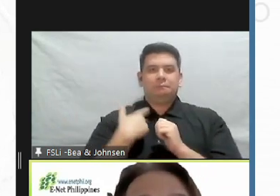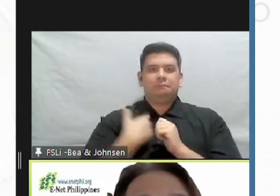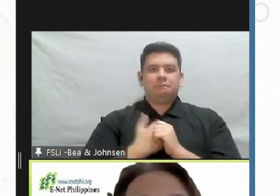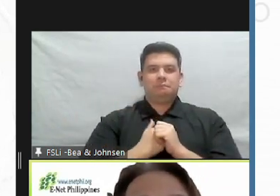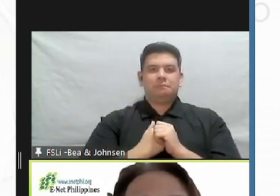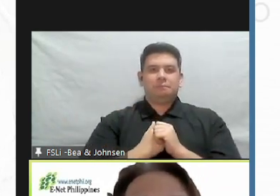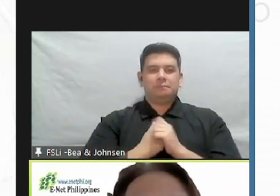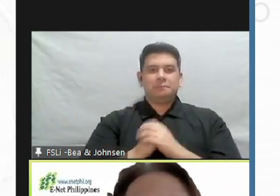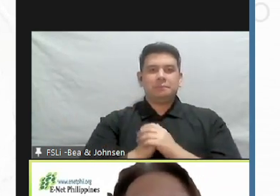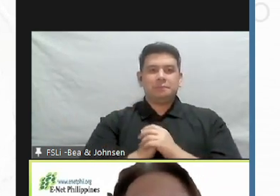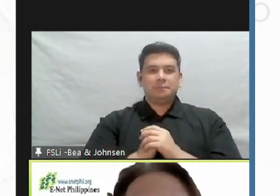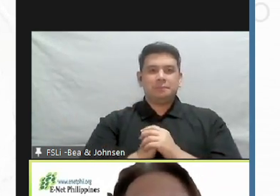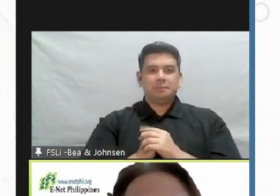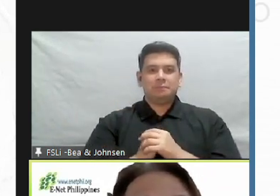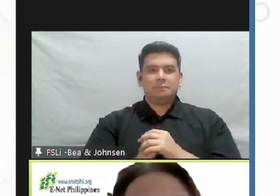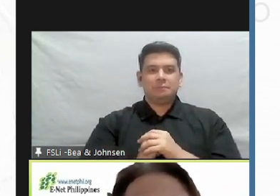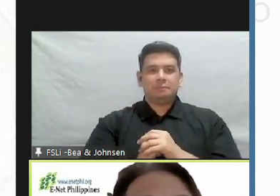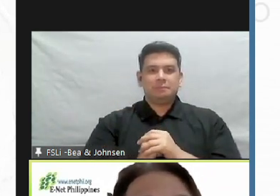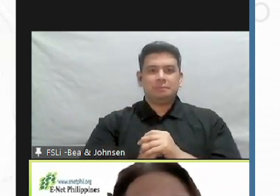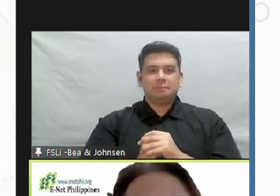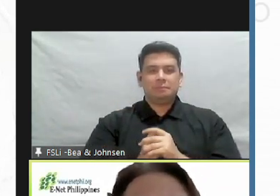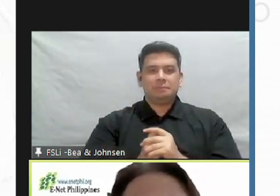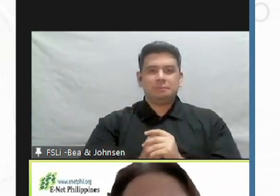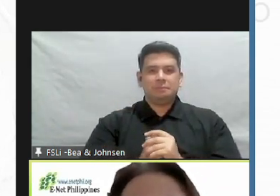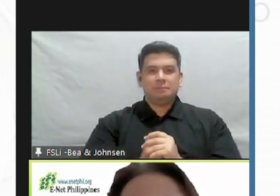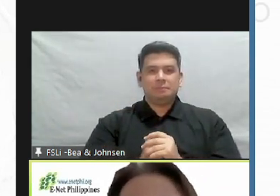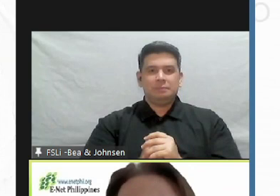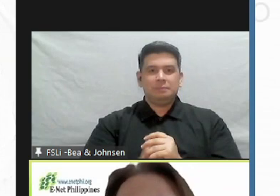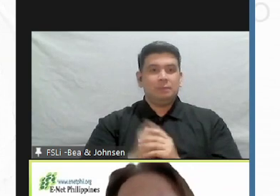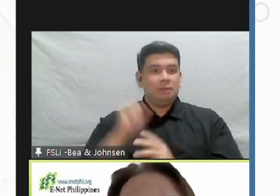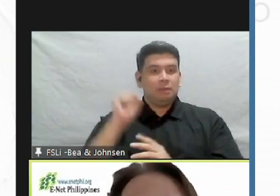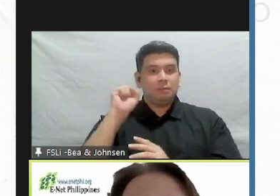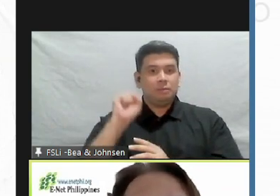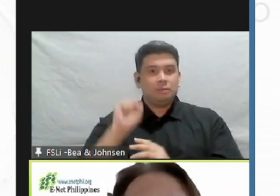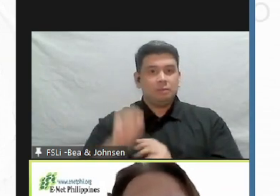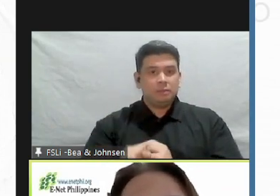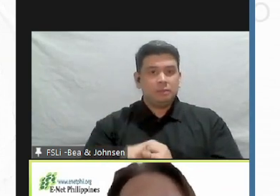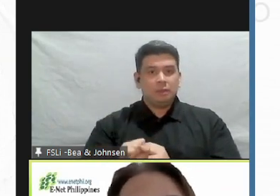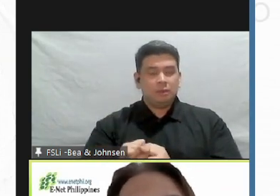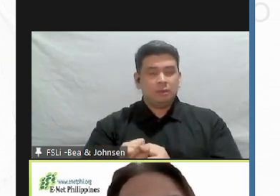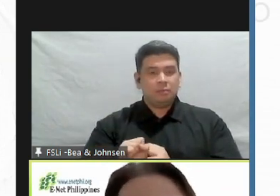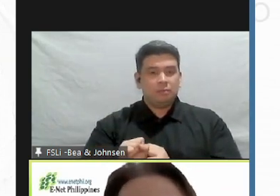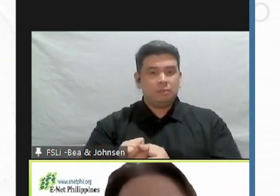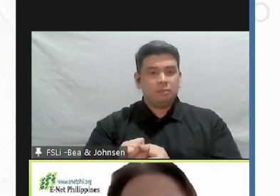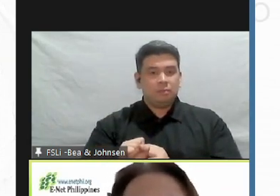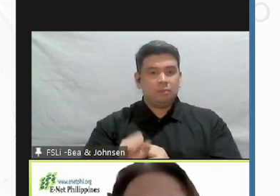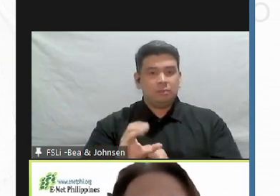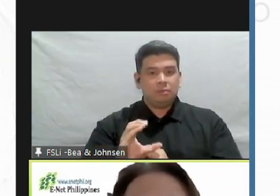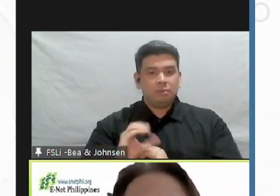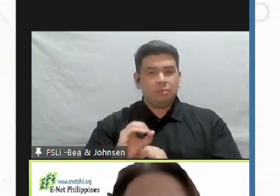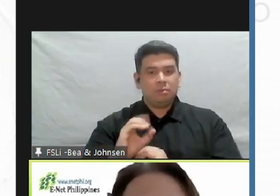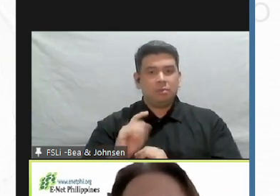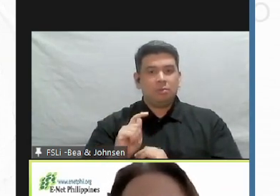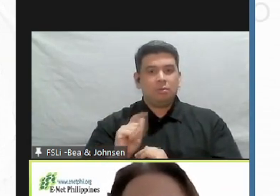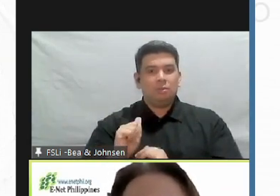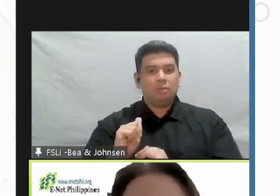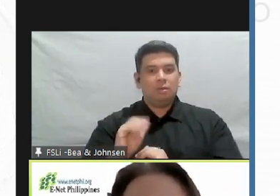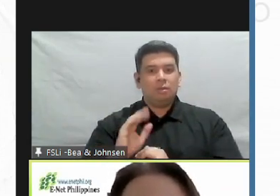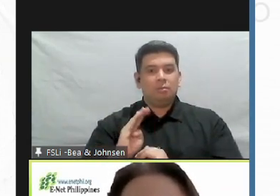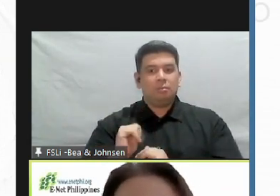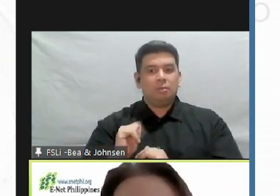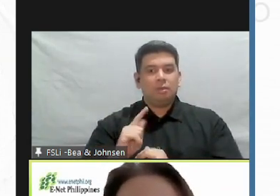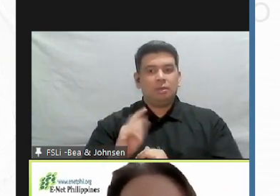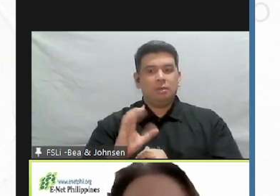ng South Cotabato. Tama pa, Bay? South Cotabato, Lakas Pibas, syempre kasama natin sila,